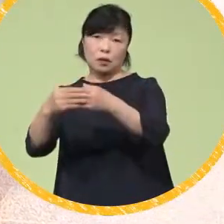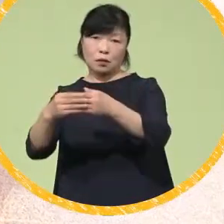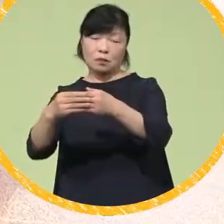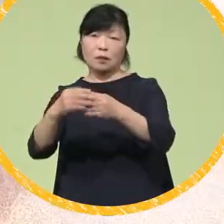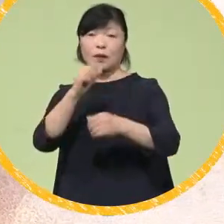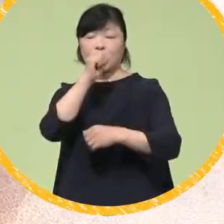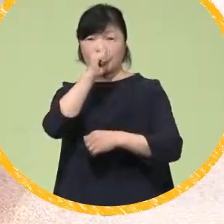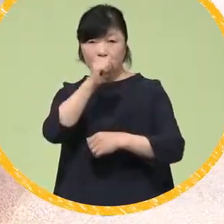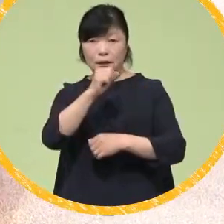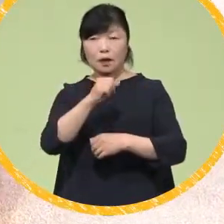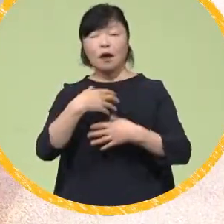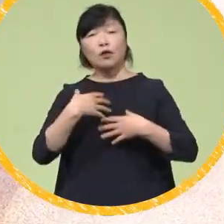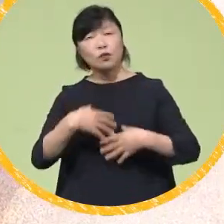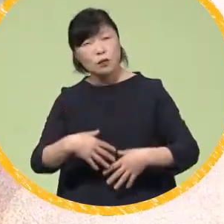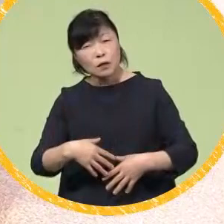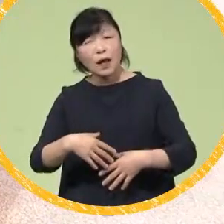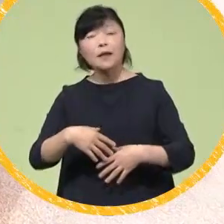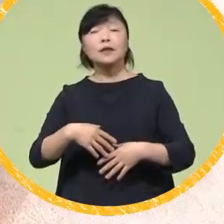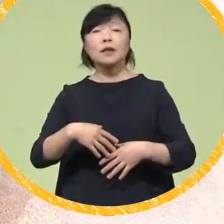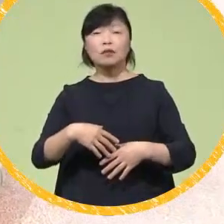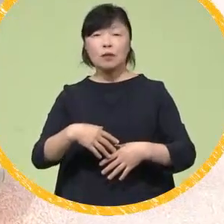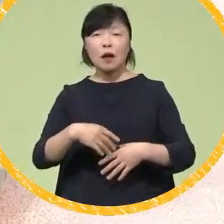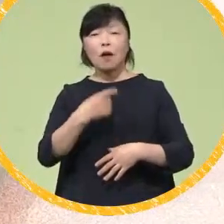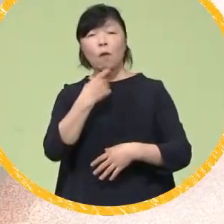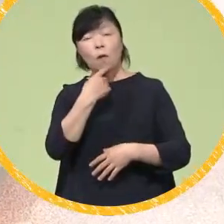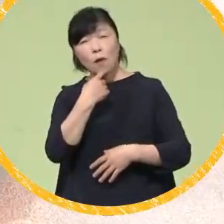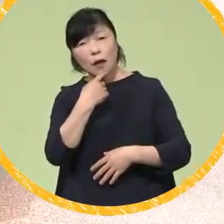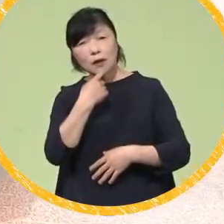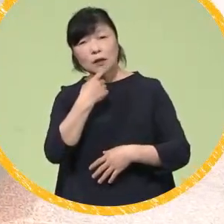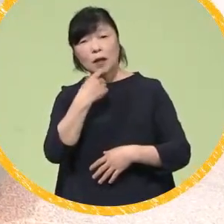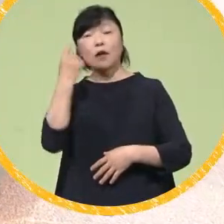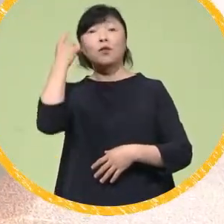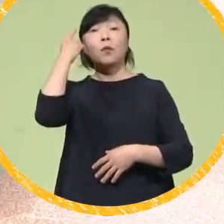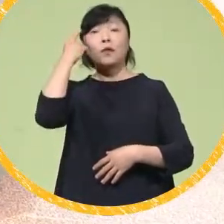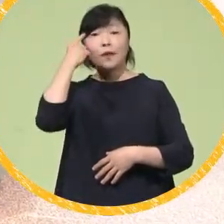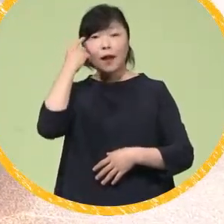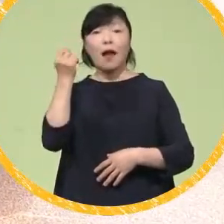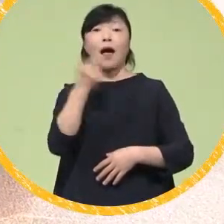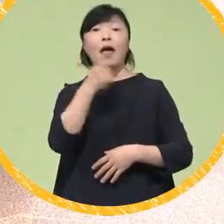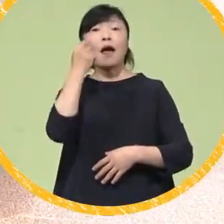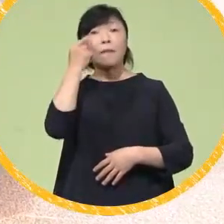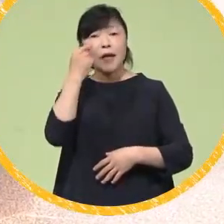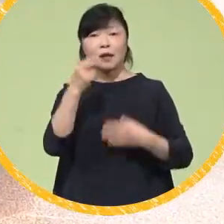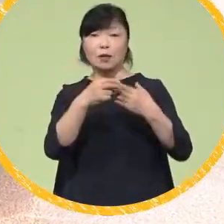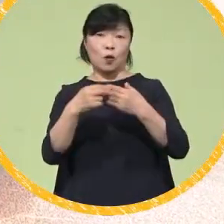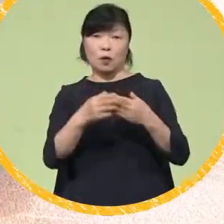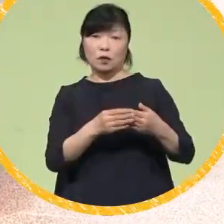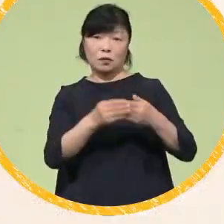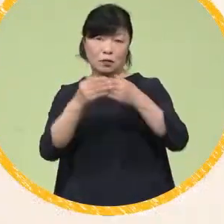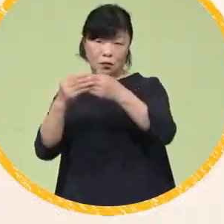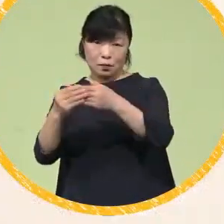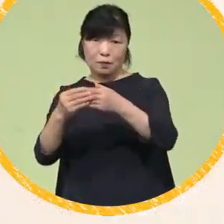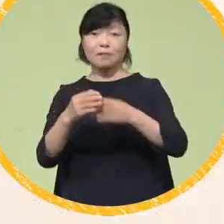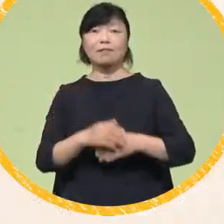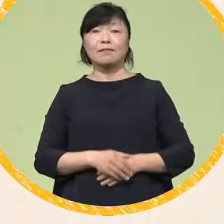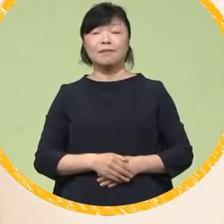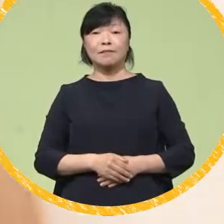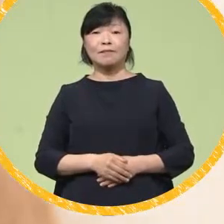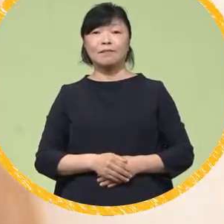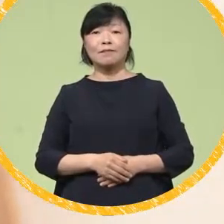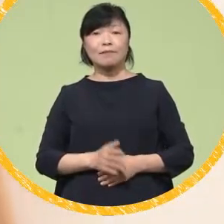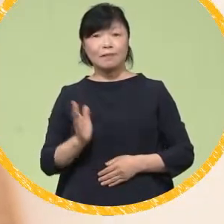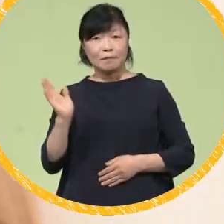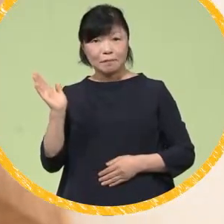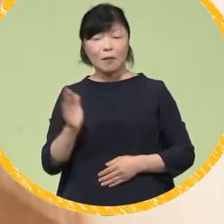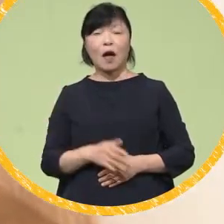になります。 だちょっとぐったりしてるなとか様子おかしいなと思ったらもう病院にっていうことですね。 はい、 さら